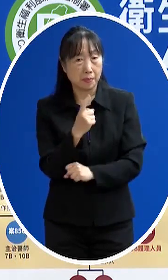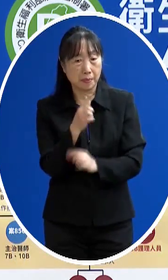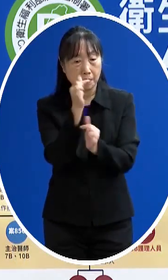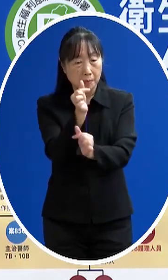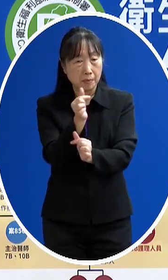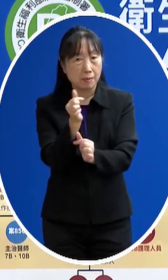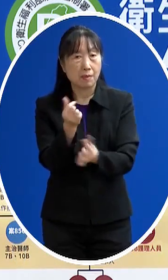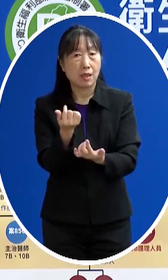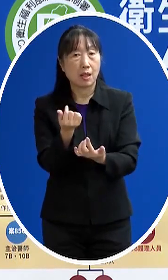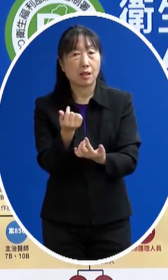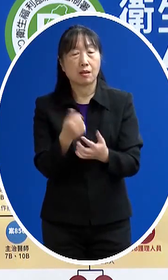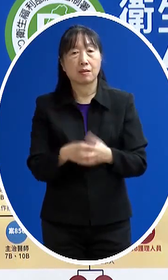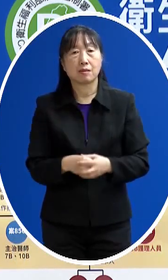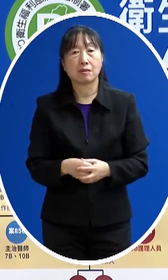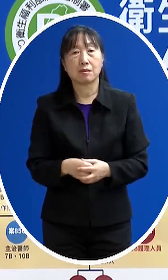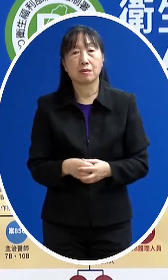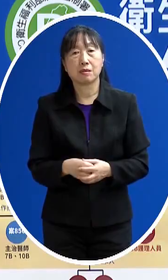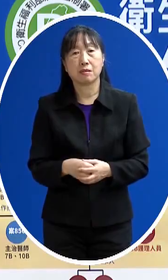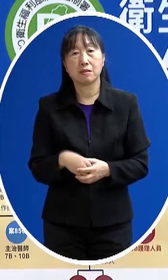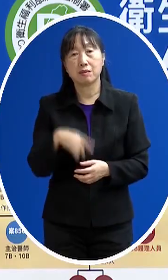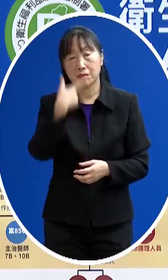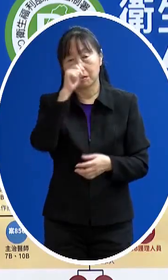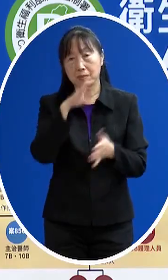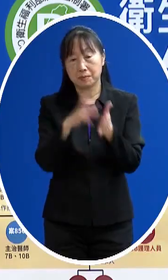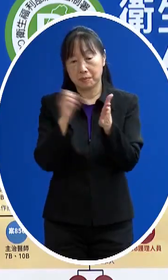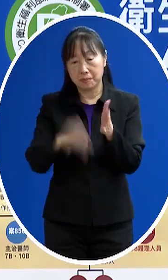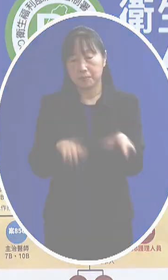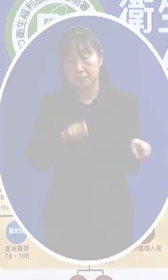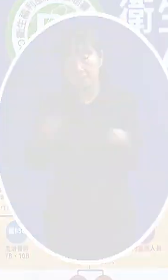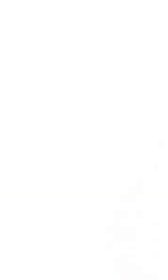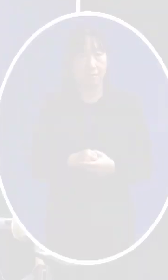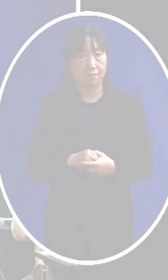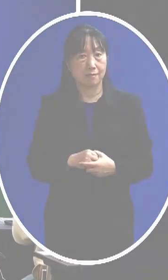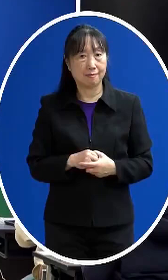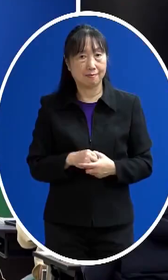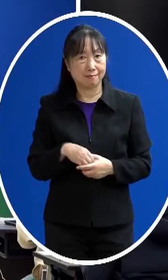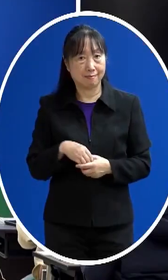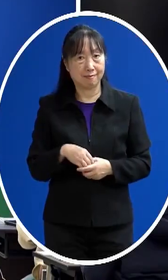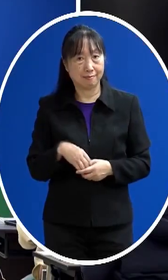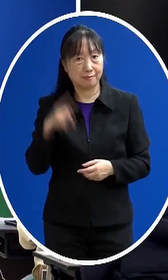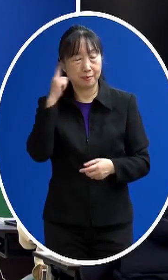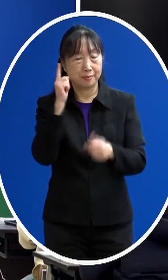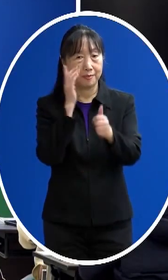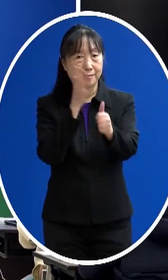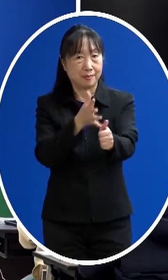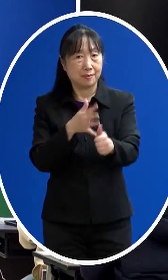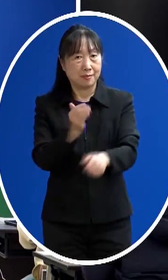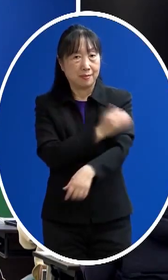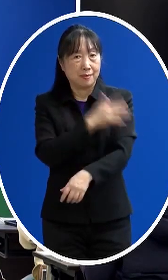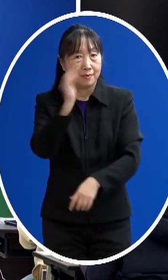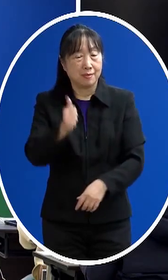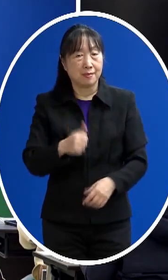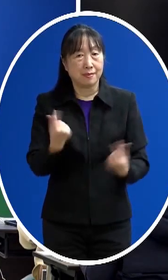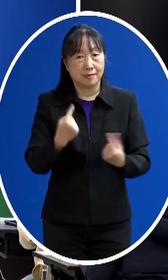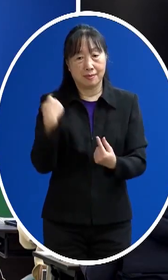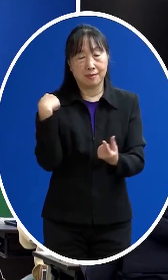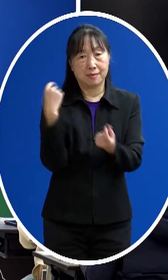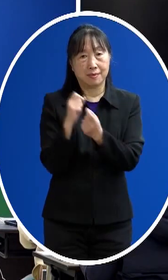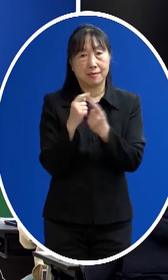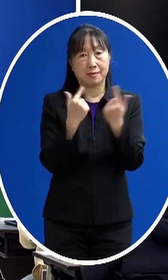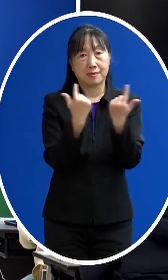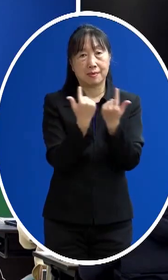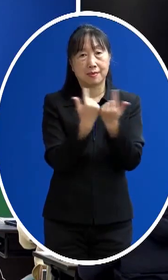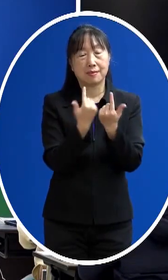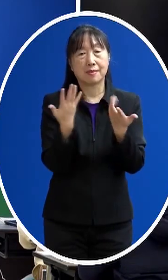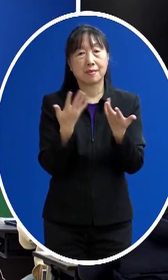的准备，那就啊，请延迟或者是不要办。 想请教一下指挥官，像最近那个台北灯会也在研议